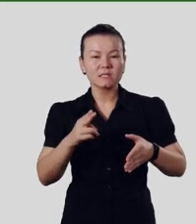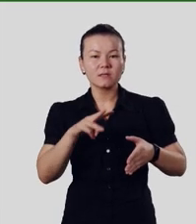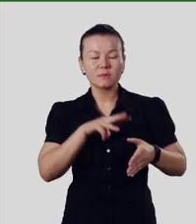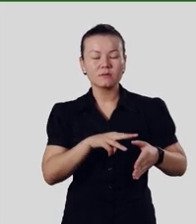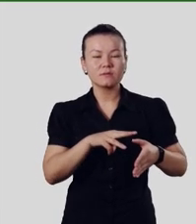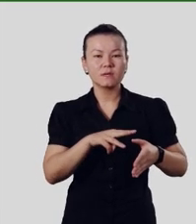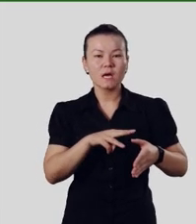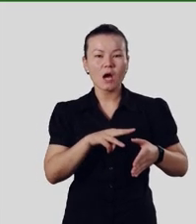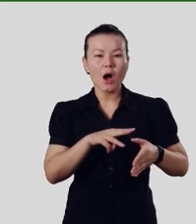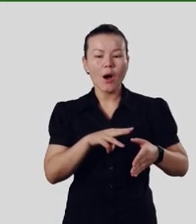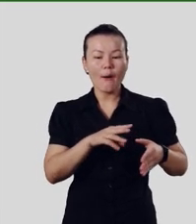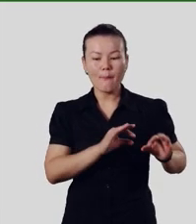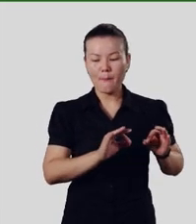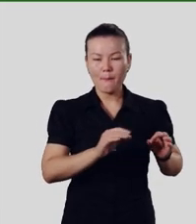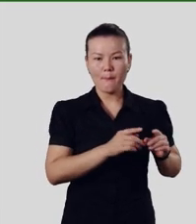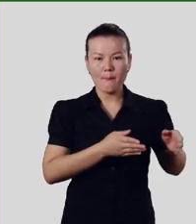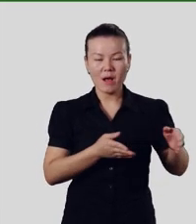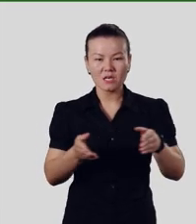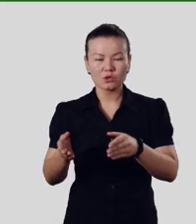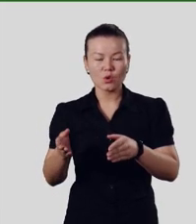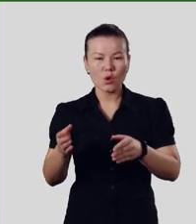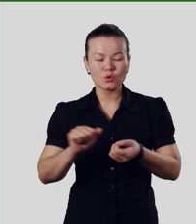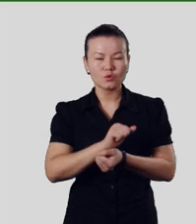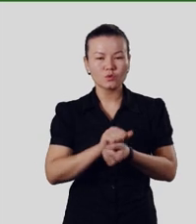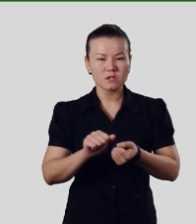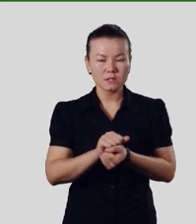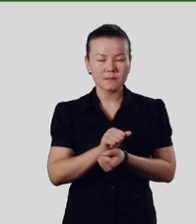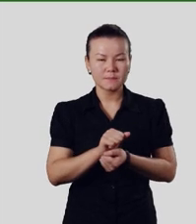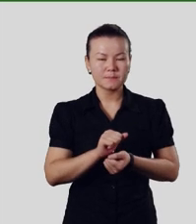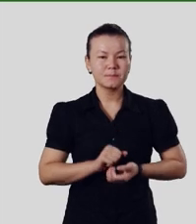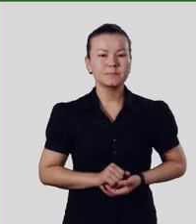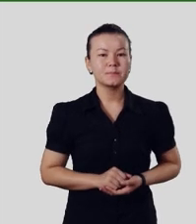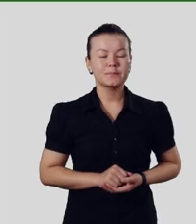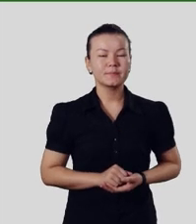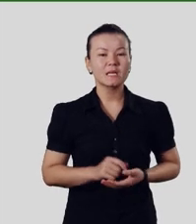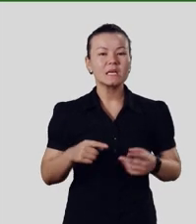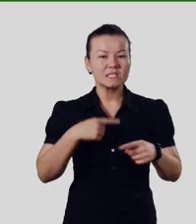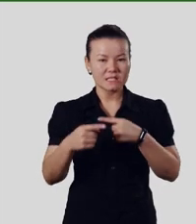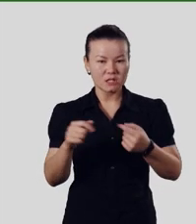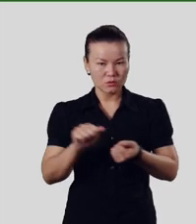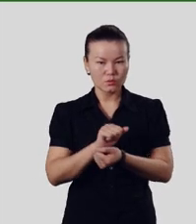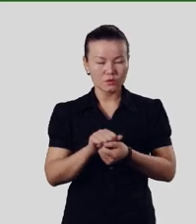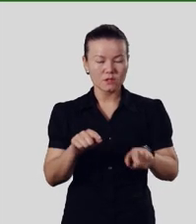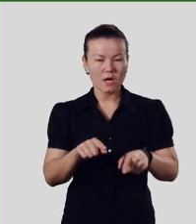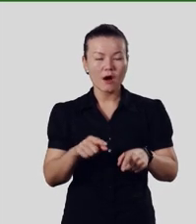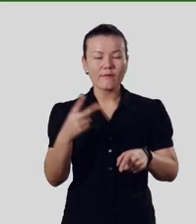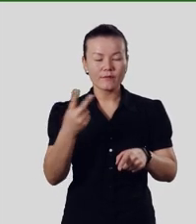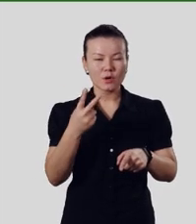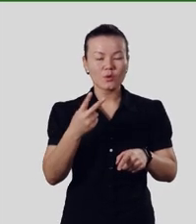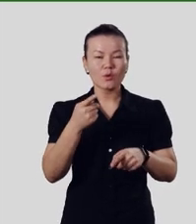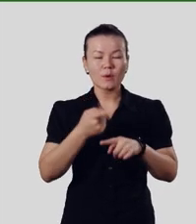120-километровой полосой суши – Суэцким перешейком. Через него во второй